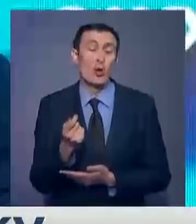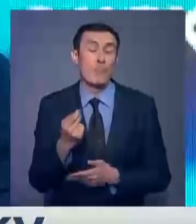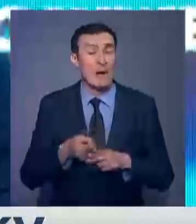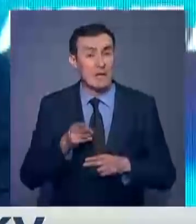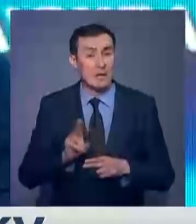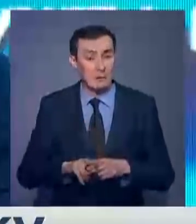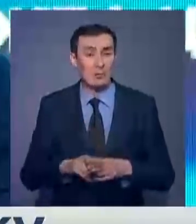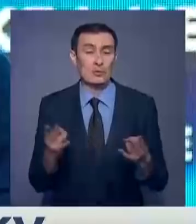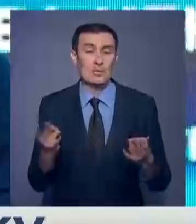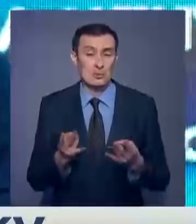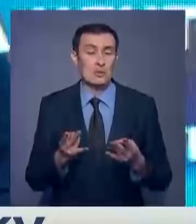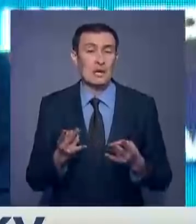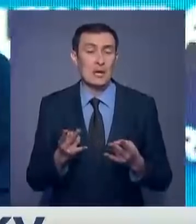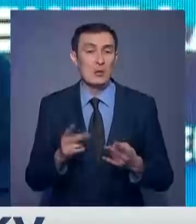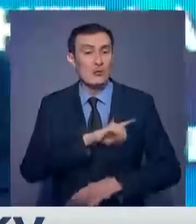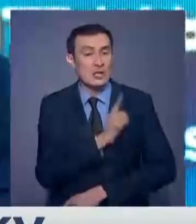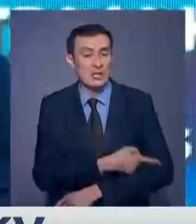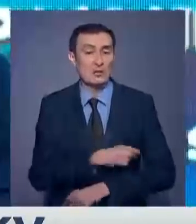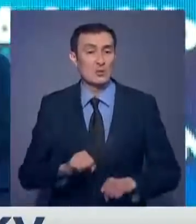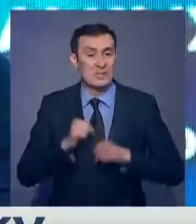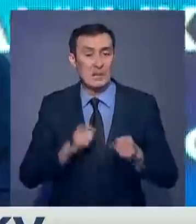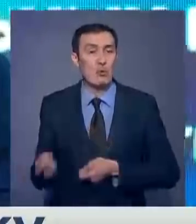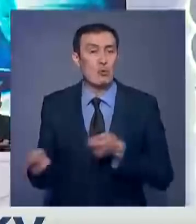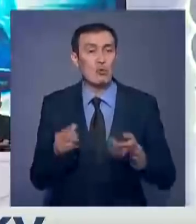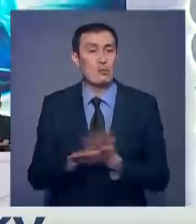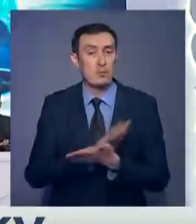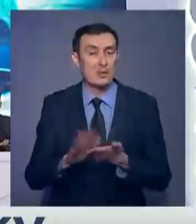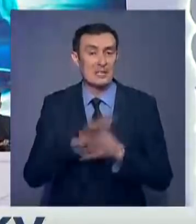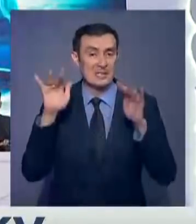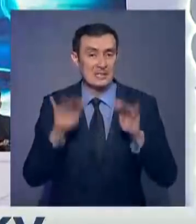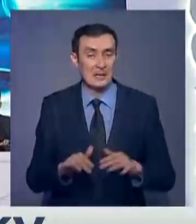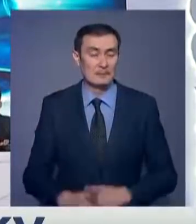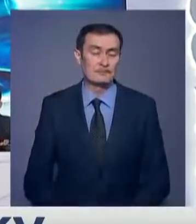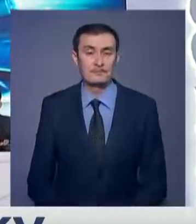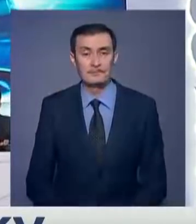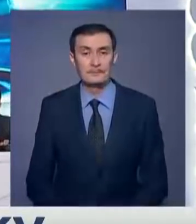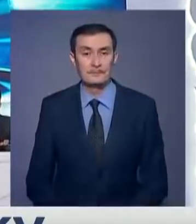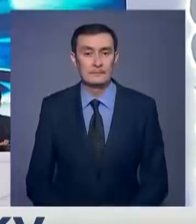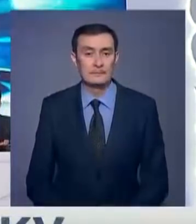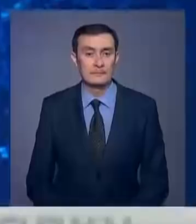поэтому есть необходимость наращивать усилия по вывозу снега из населенных пунктов.